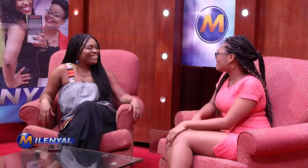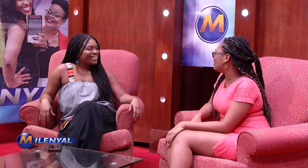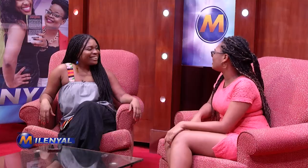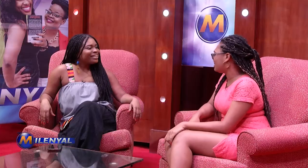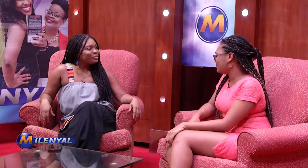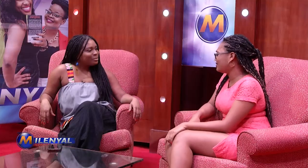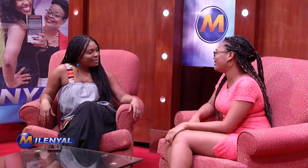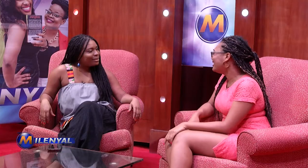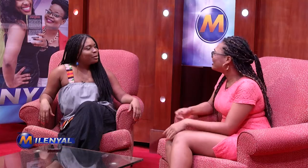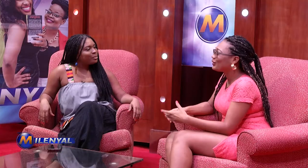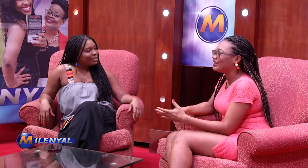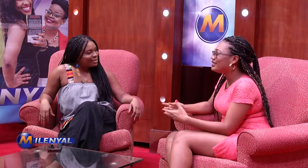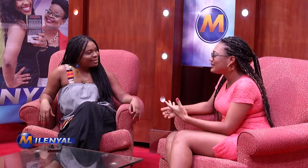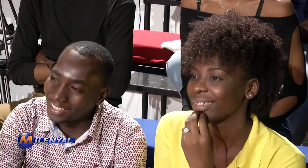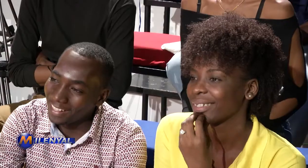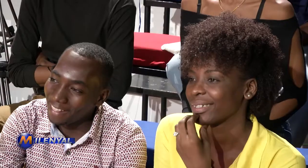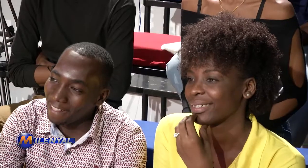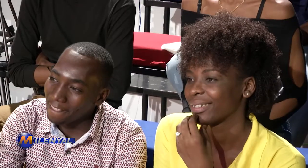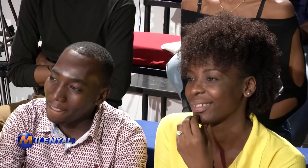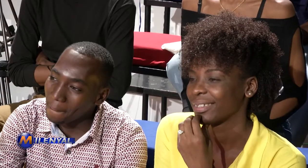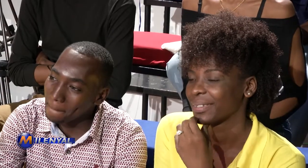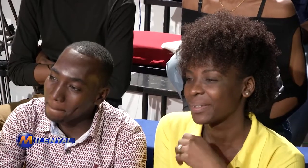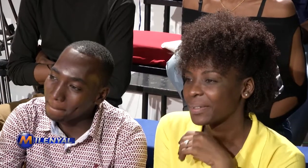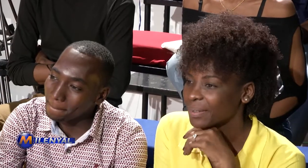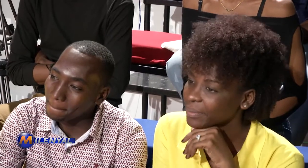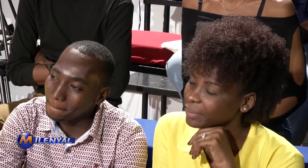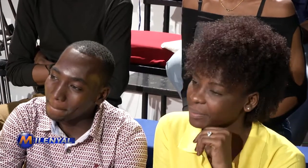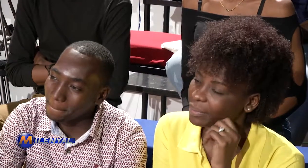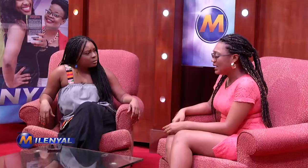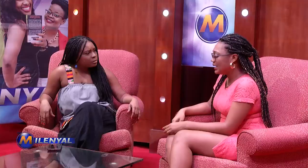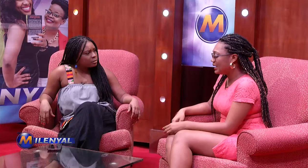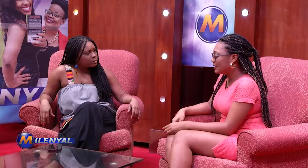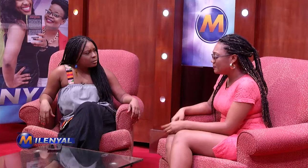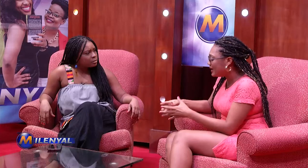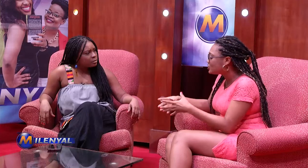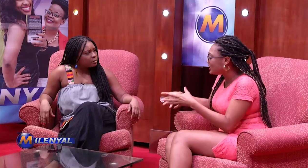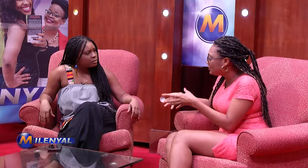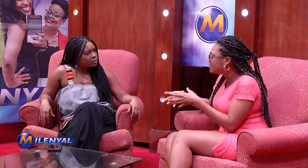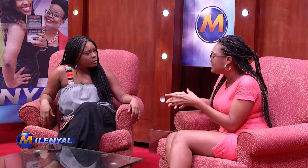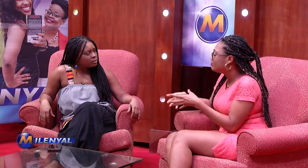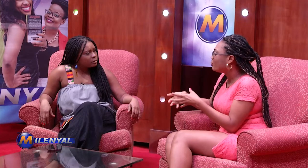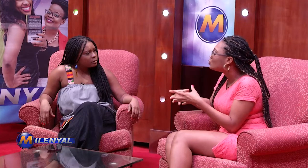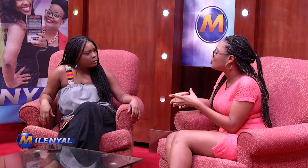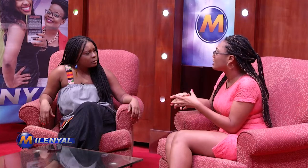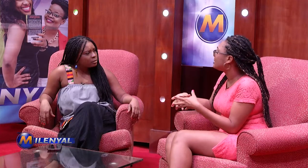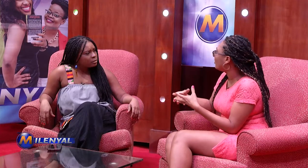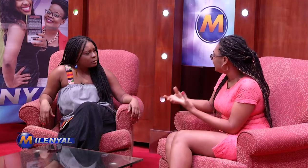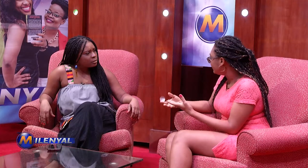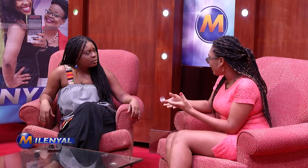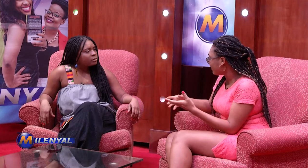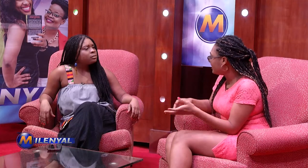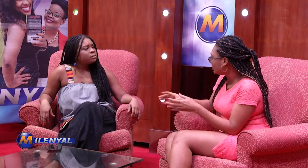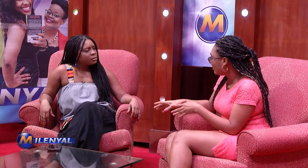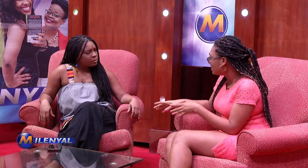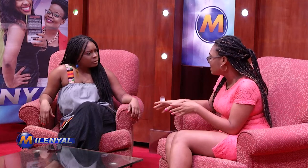C'est la sens aussi. Oui. Donc, oui. C'est un parcours qui m'a mûri en gros. Mais j'ai eu aussi beaucoup de gens qui m'ont aidé,